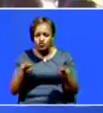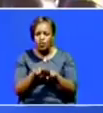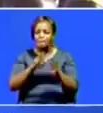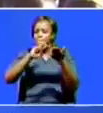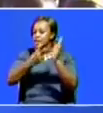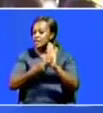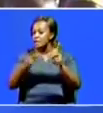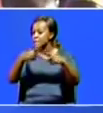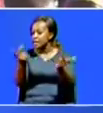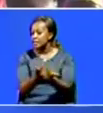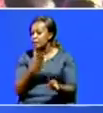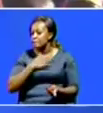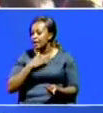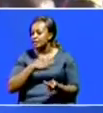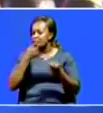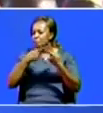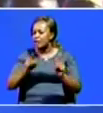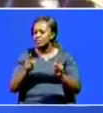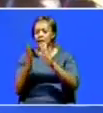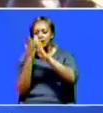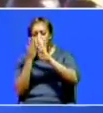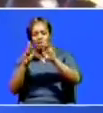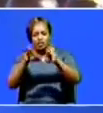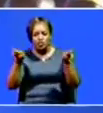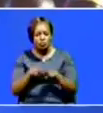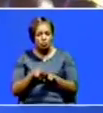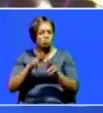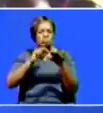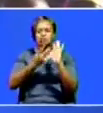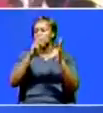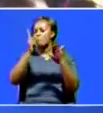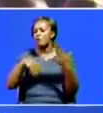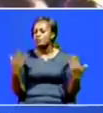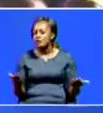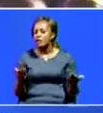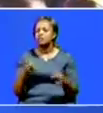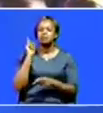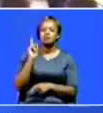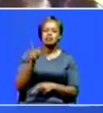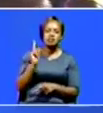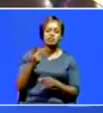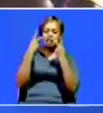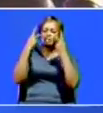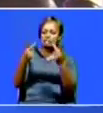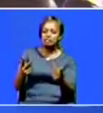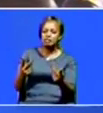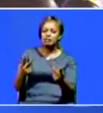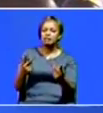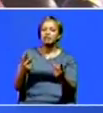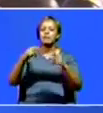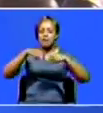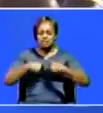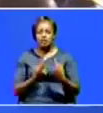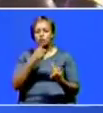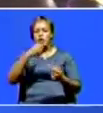unaingia na marafiki yako? Hiyo ni haja gani kwako? Ati yo, nini mtaona? Ati mimi nakwenda